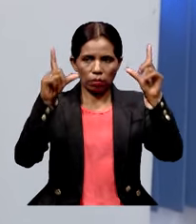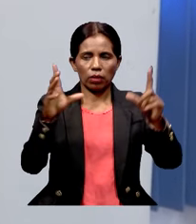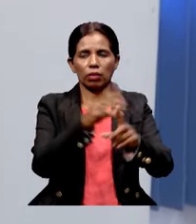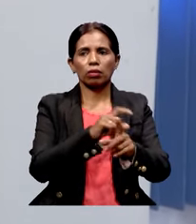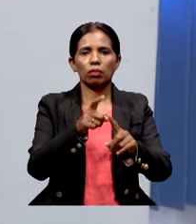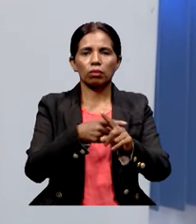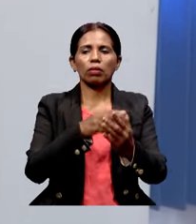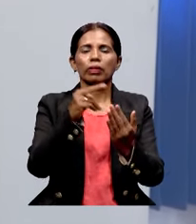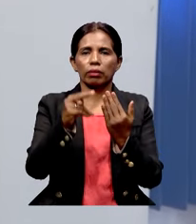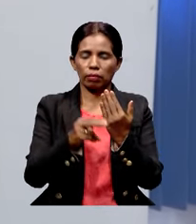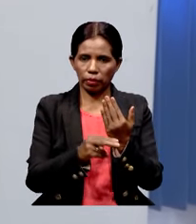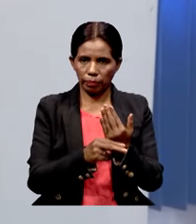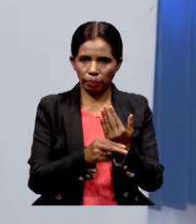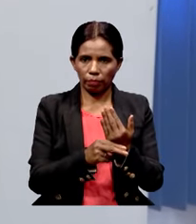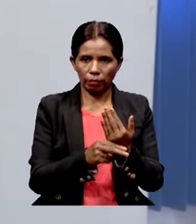fulan novembro,